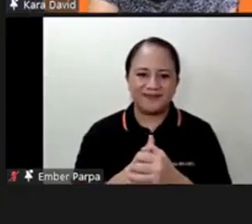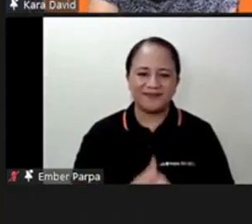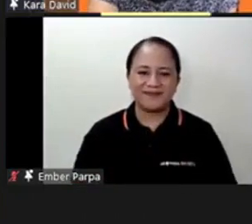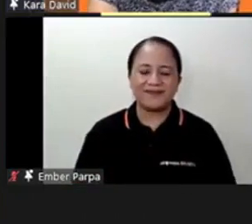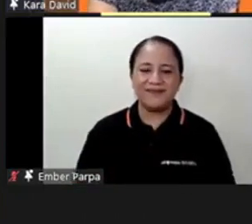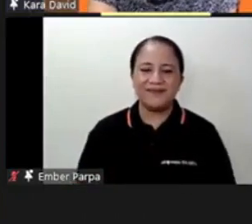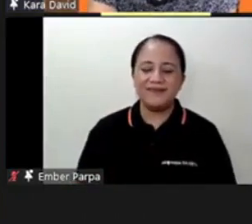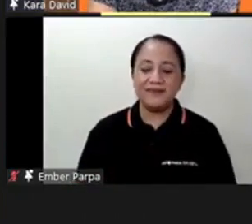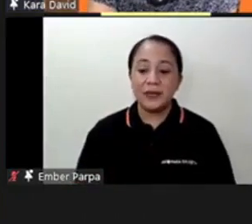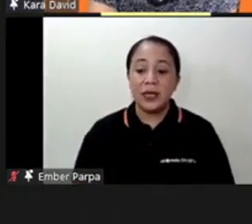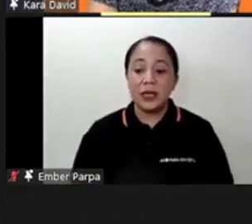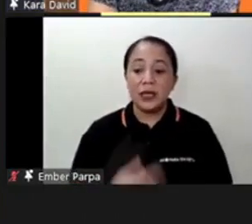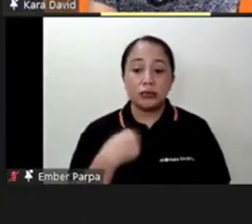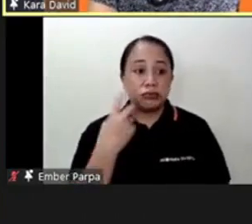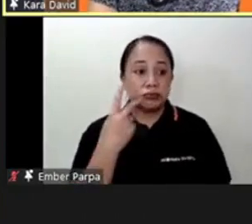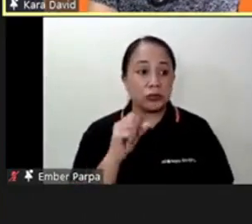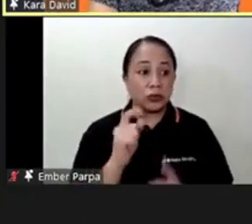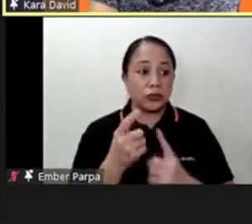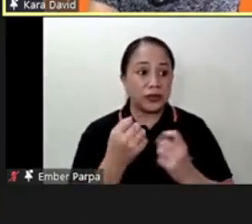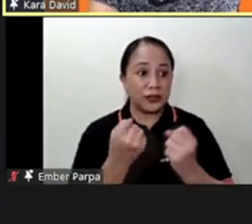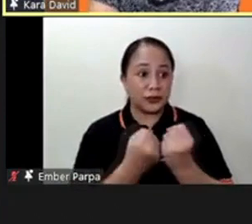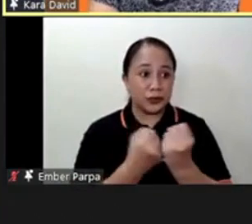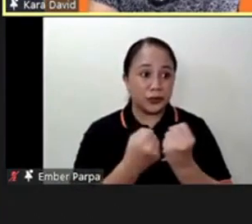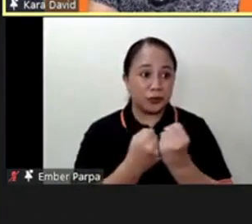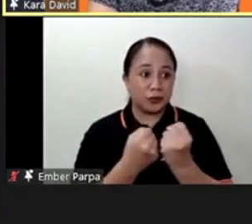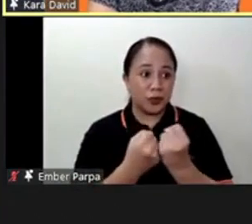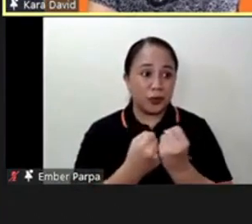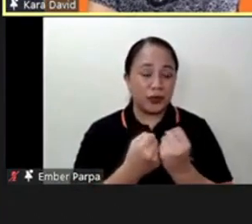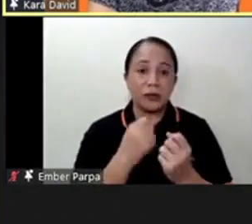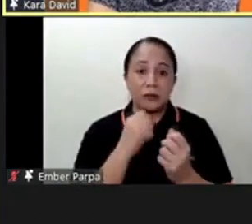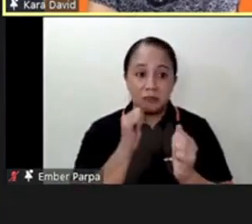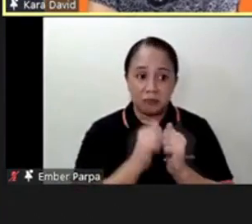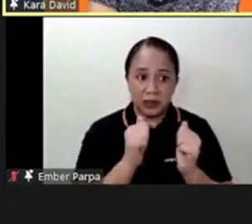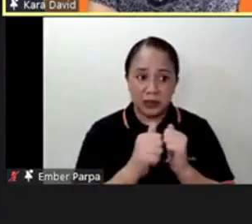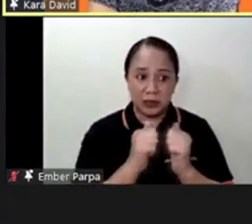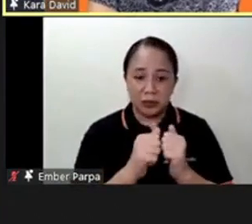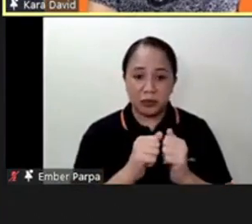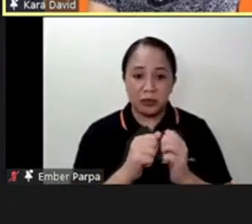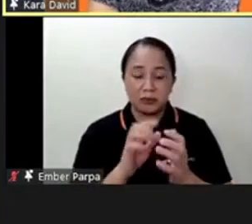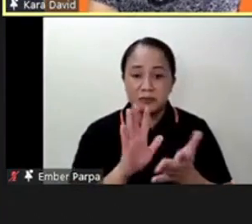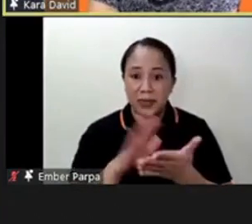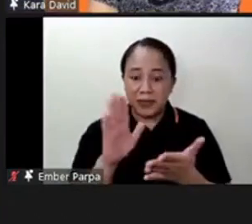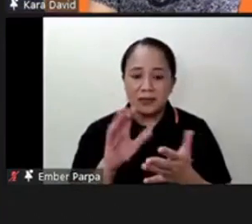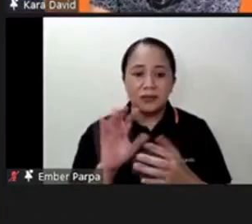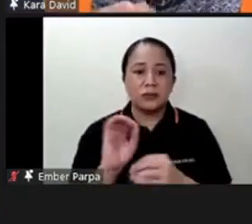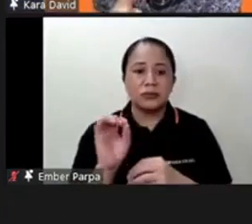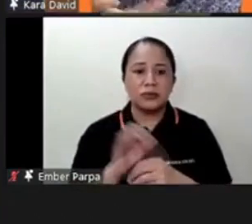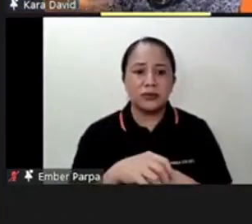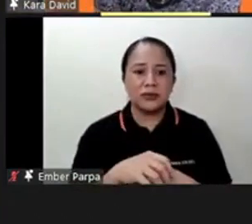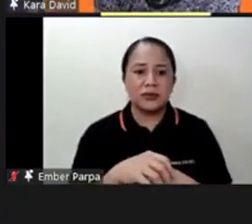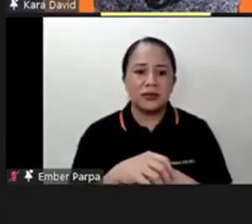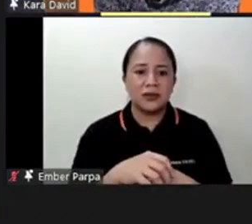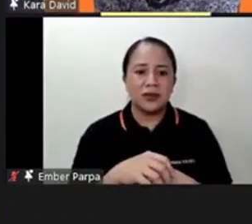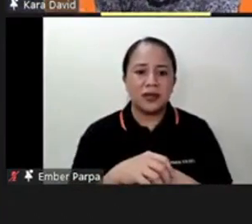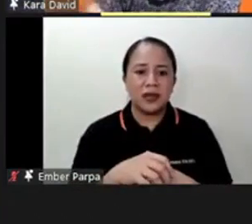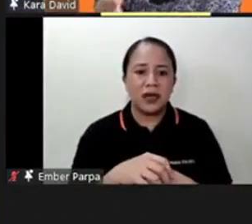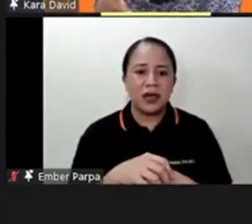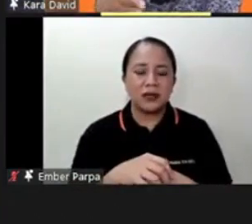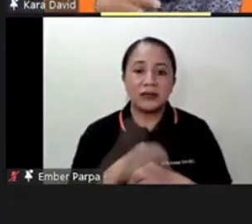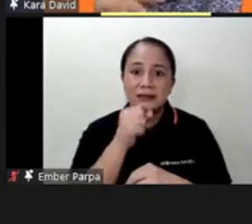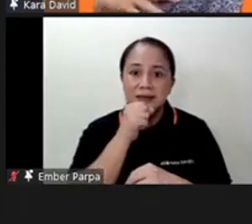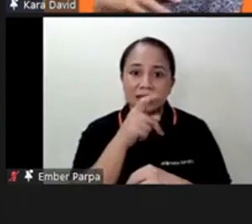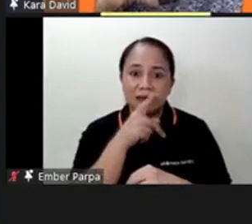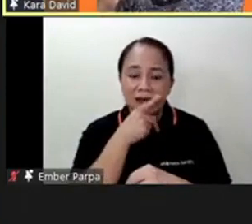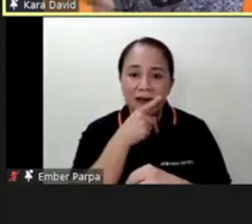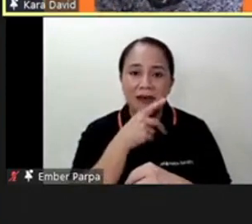Correct. And when you say social support, guys, hindi ibig sabihin nito malaking halaga ng pera. Just a simple snack